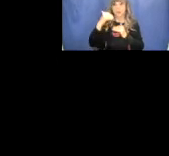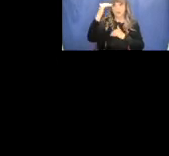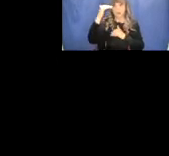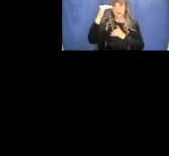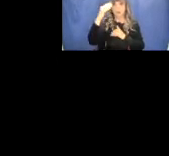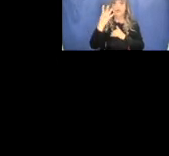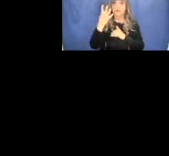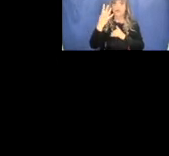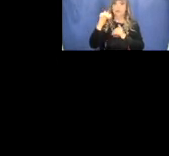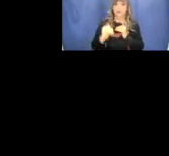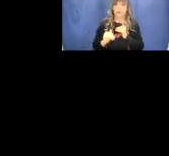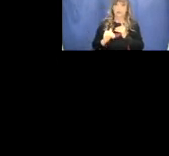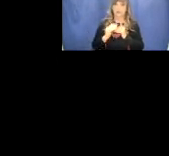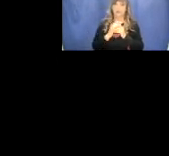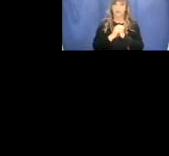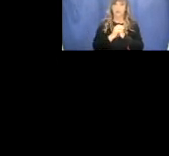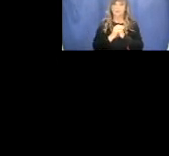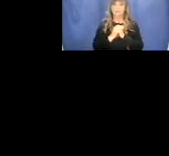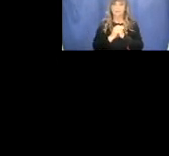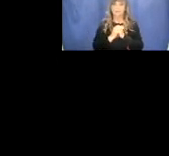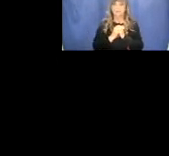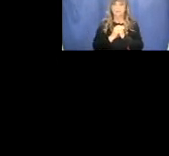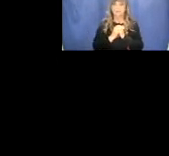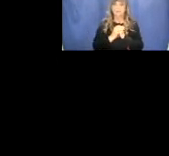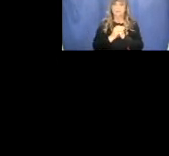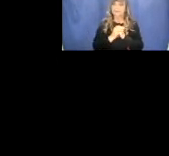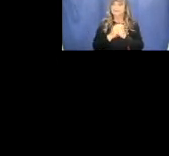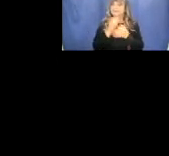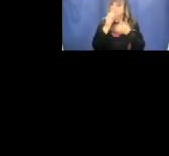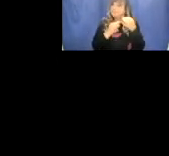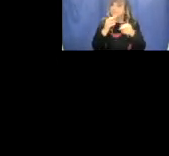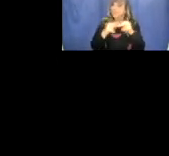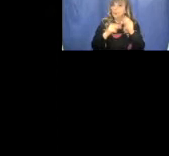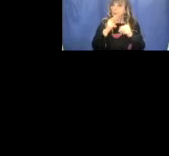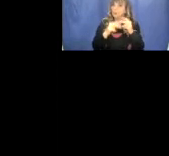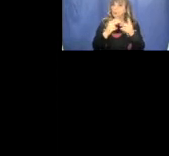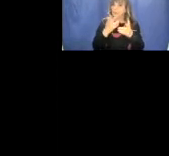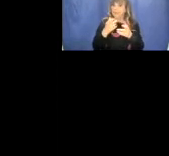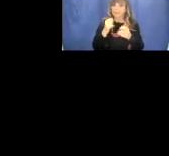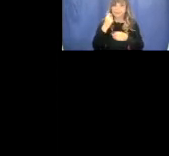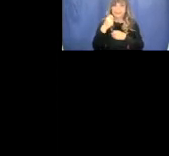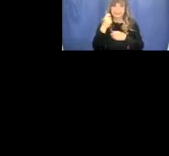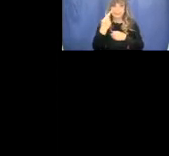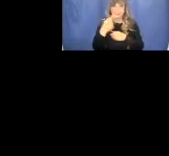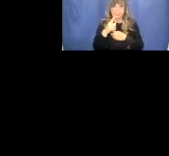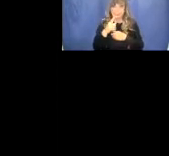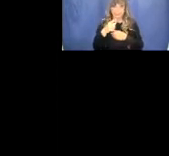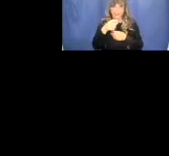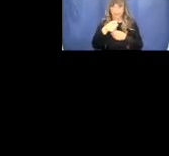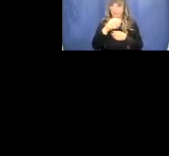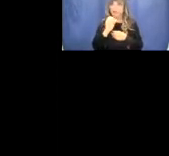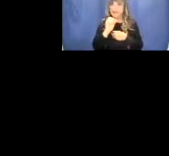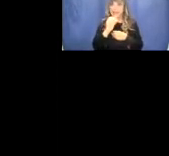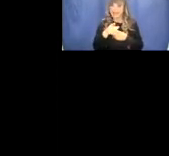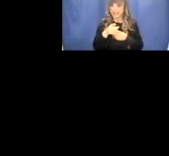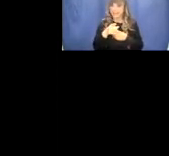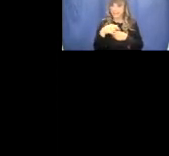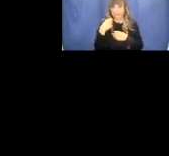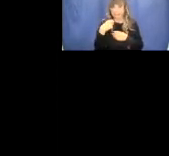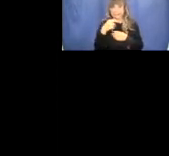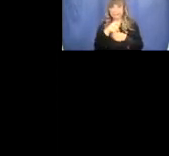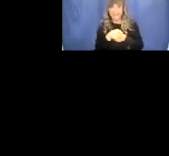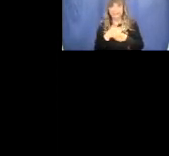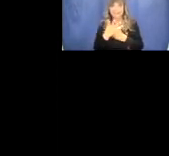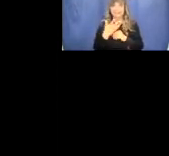allora proviamo a descrivere qualche numero interessante per questa nuova figura dello zero e ci